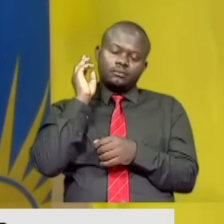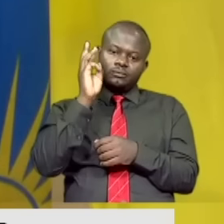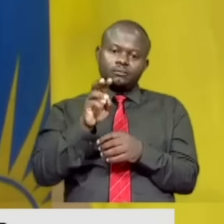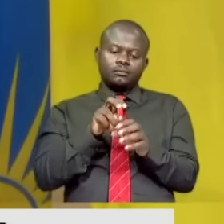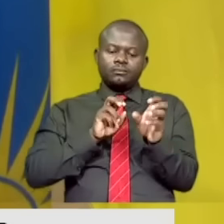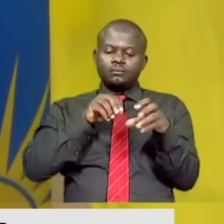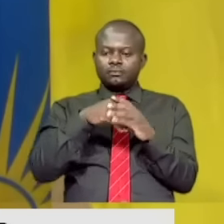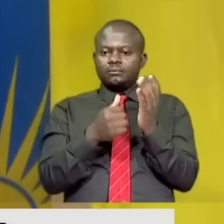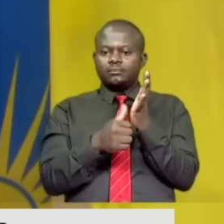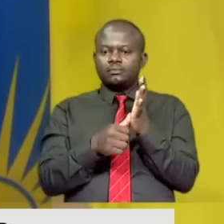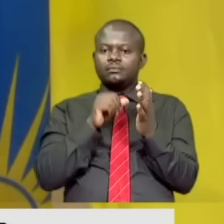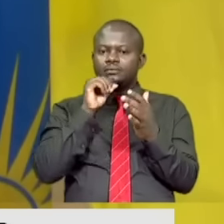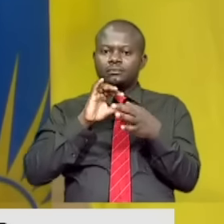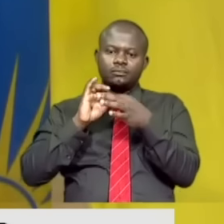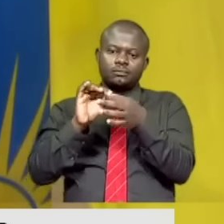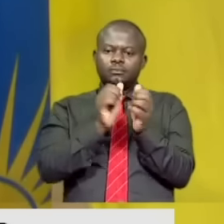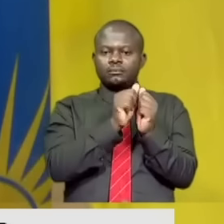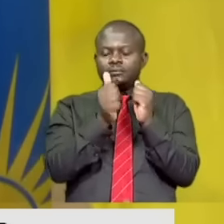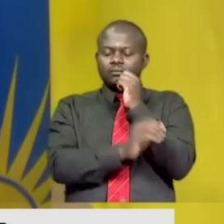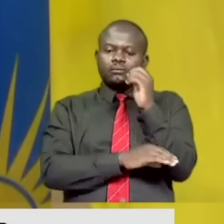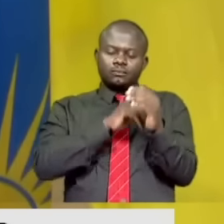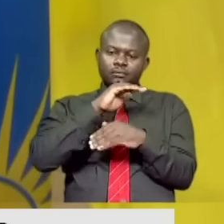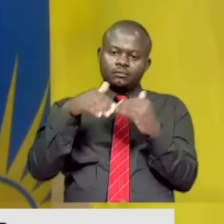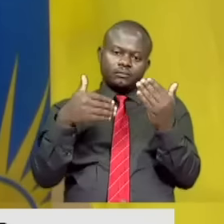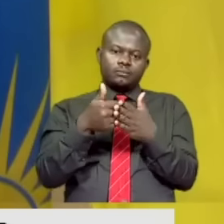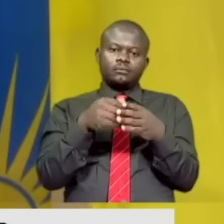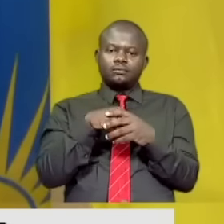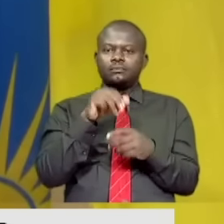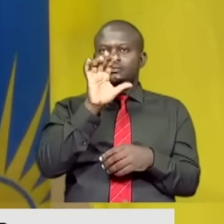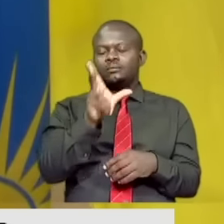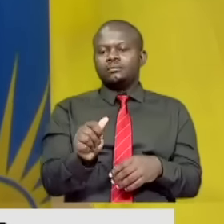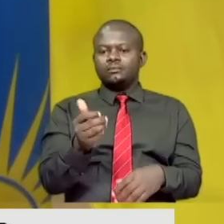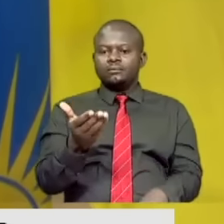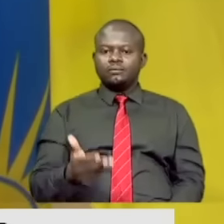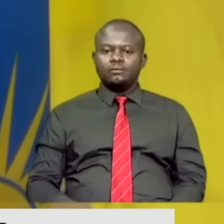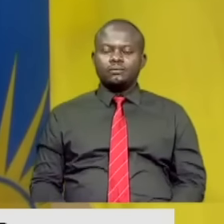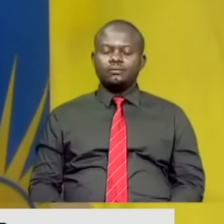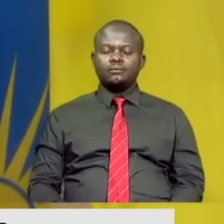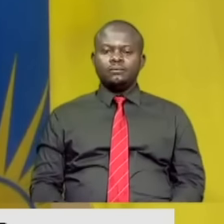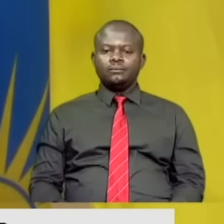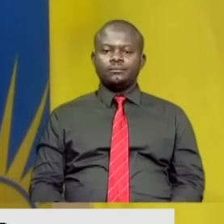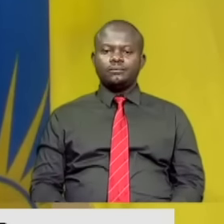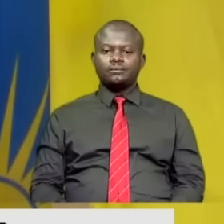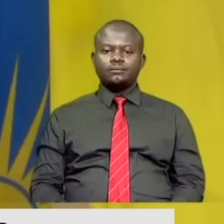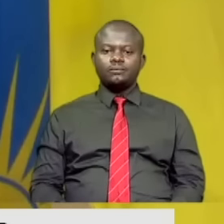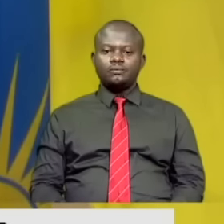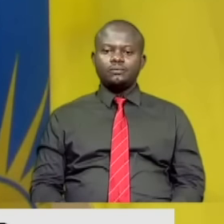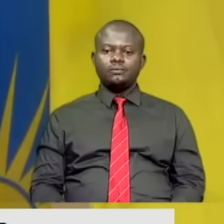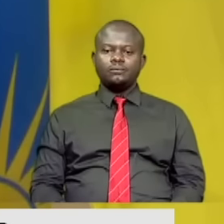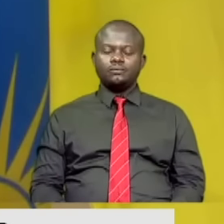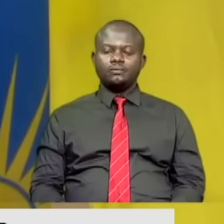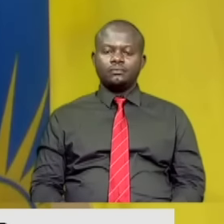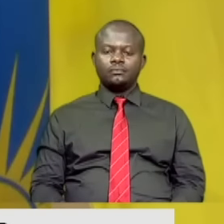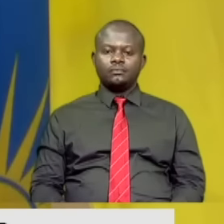iki kibazo kidafatanije n'ibindi bihugu byo kuri uyu mugabane. Les avancées d'aujourd'hui